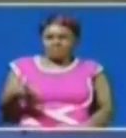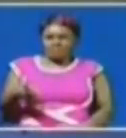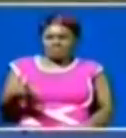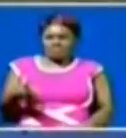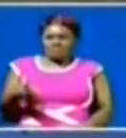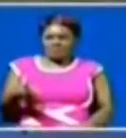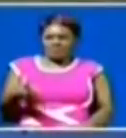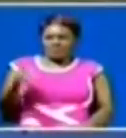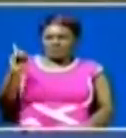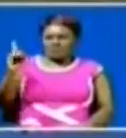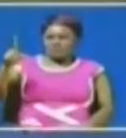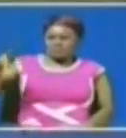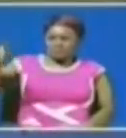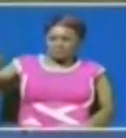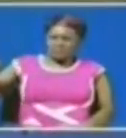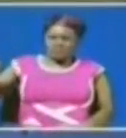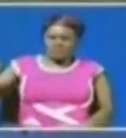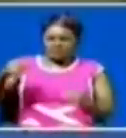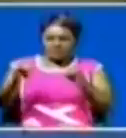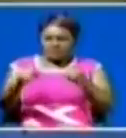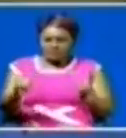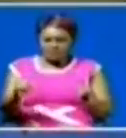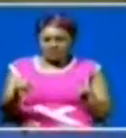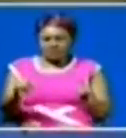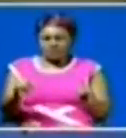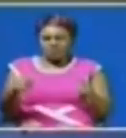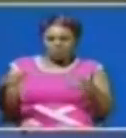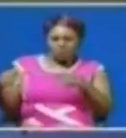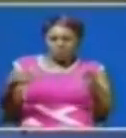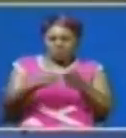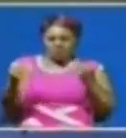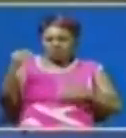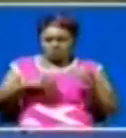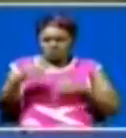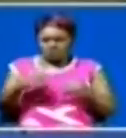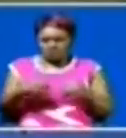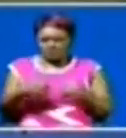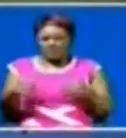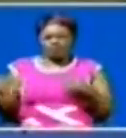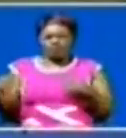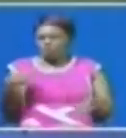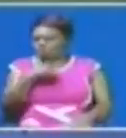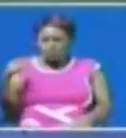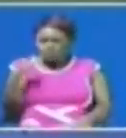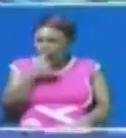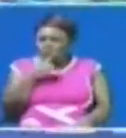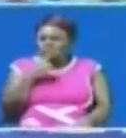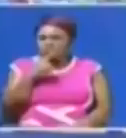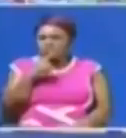anasimamia mkurugenzi wa mashtaka tumuite hivyo. Na vita dhidi ya ufisadi sasa vimekuwa vikali sana. Maoni yako ni